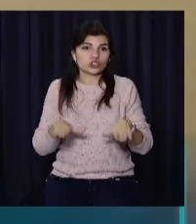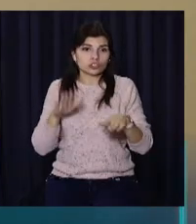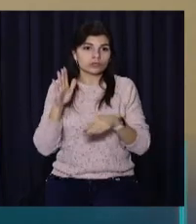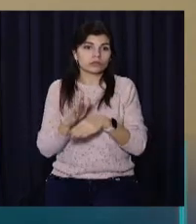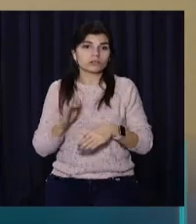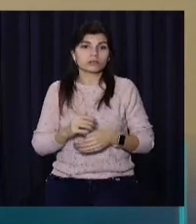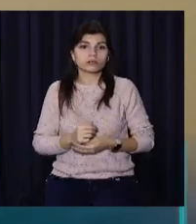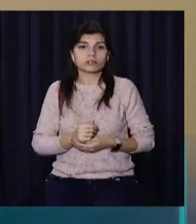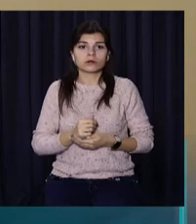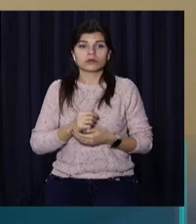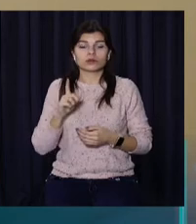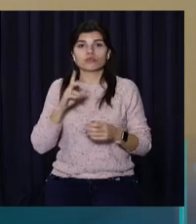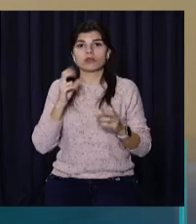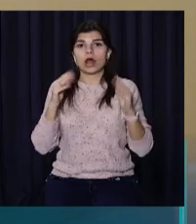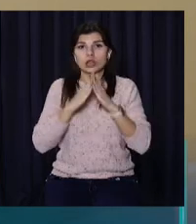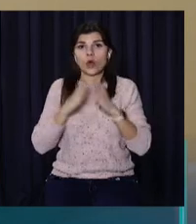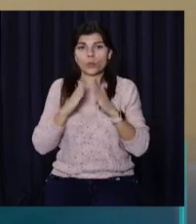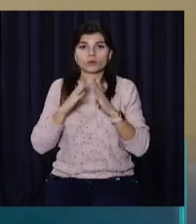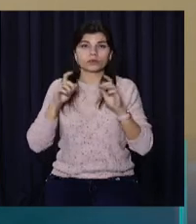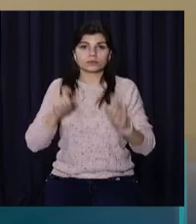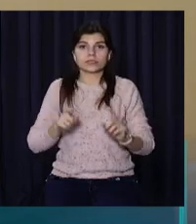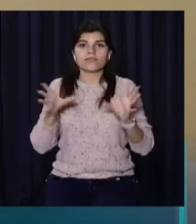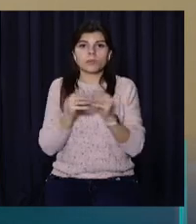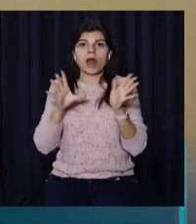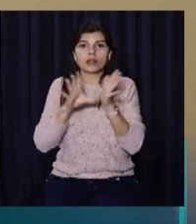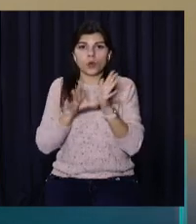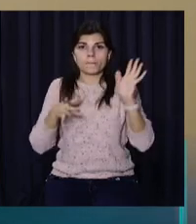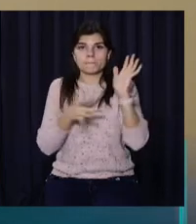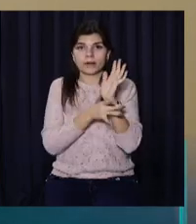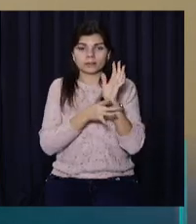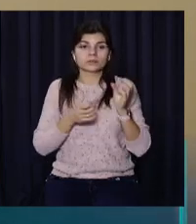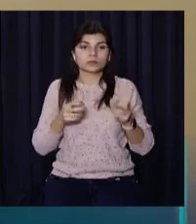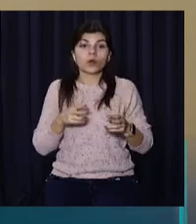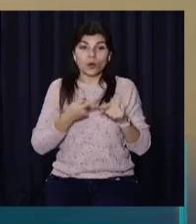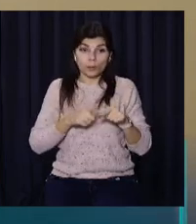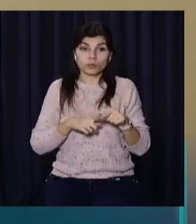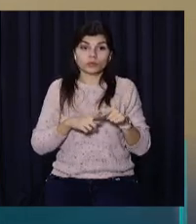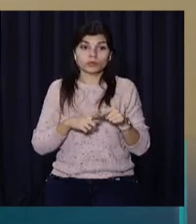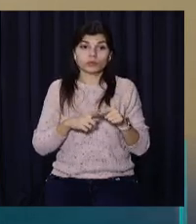жодних підстав ані для підозри, ані для запобіжного заходу. Тому прошу